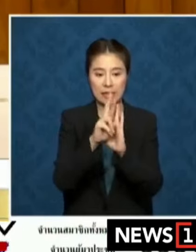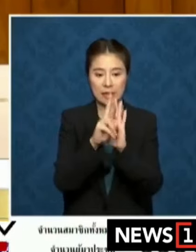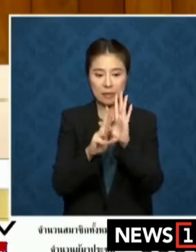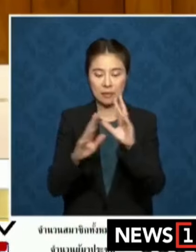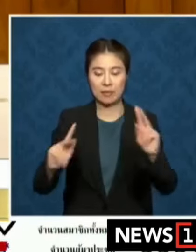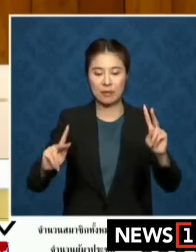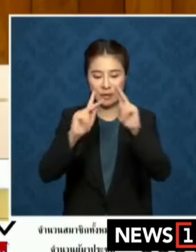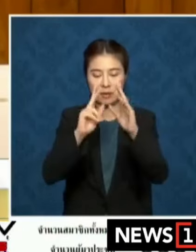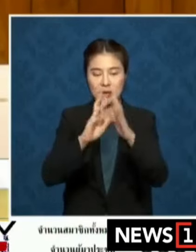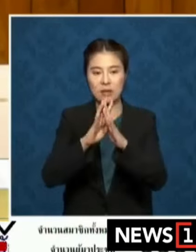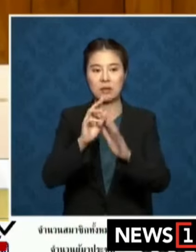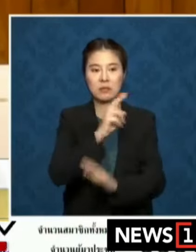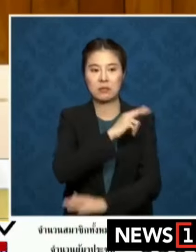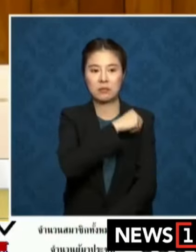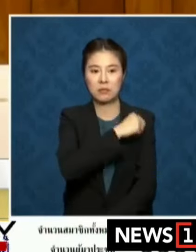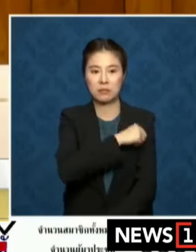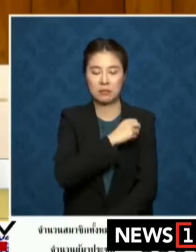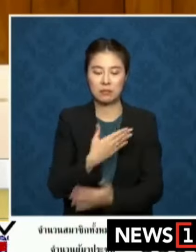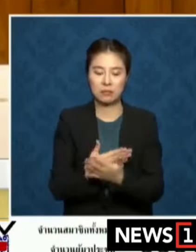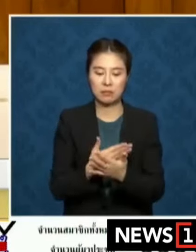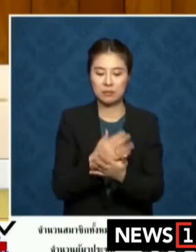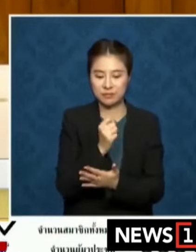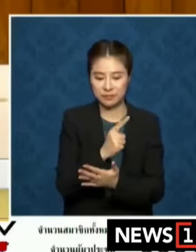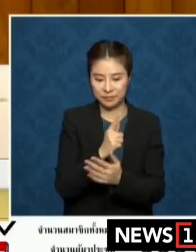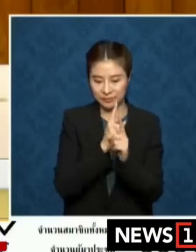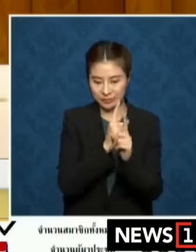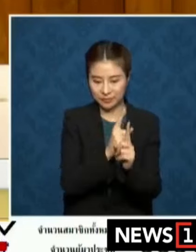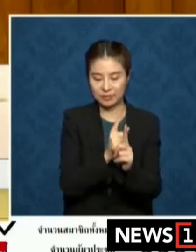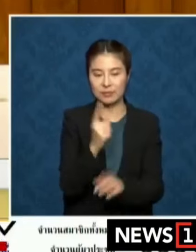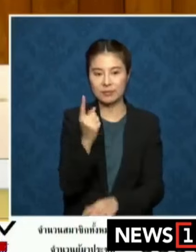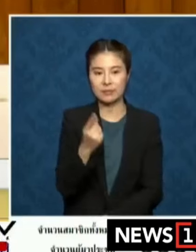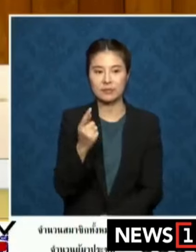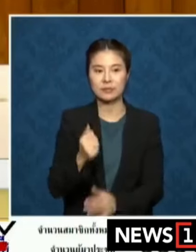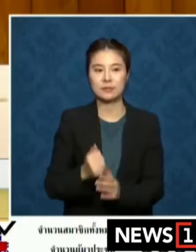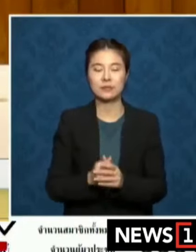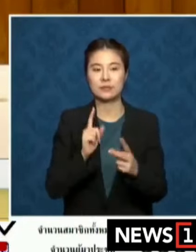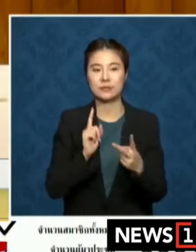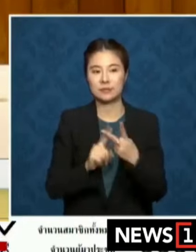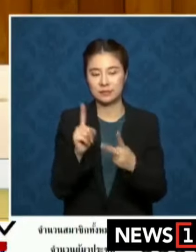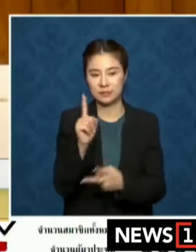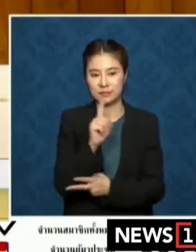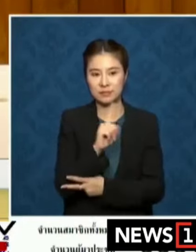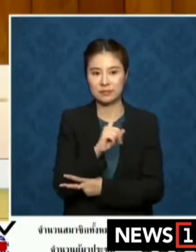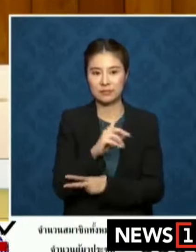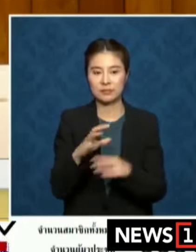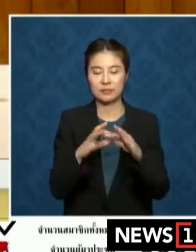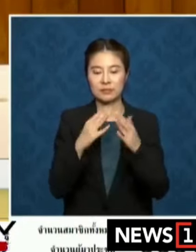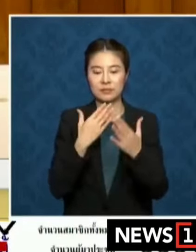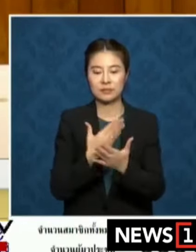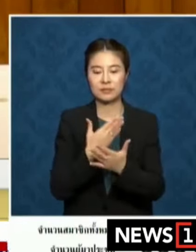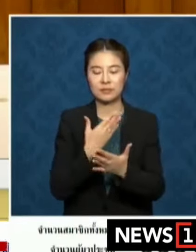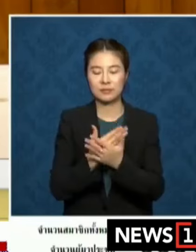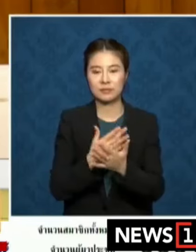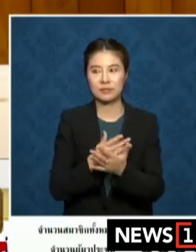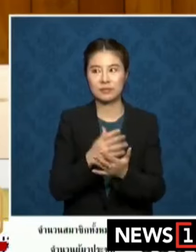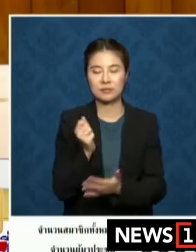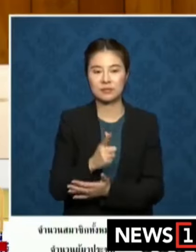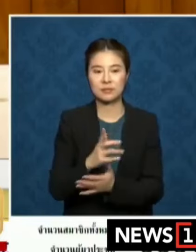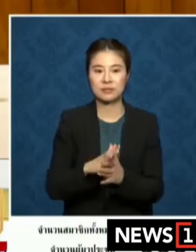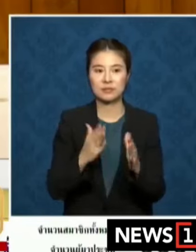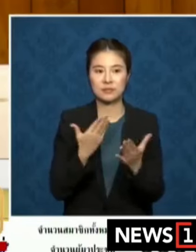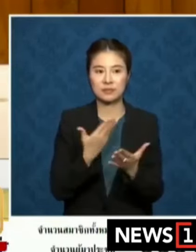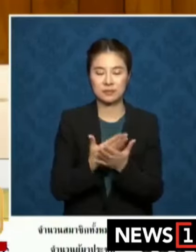การต่างๆผ่านความเห็นชอบครมแล้วเสนอมายังกรรมธิการงบประมาณซึ่งมาจากทุกพรรคการเมืองดังนั้นงบประมาณใดๆก็ตามที่นายกรวมไปถึงรัฐบาลจะมี